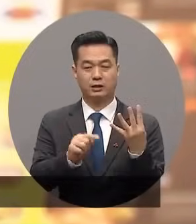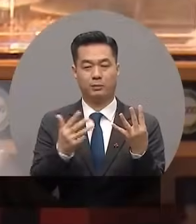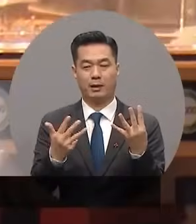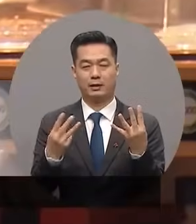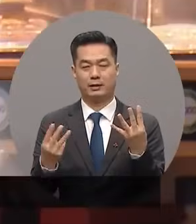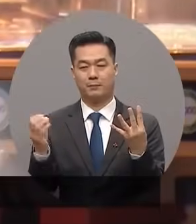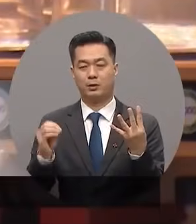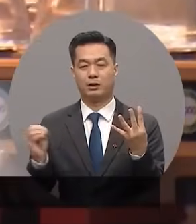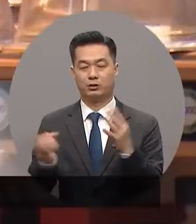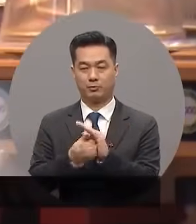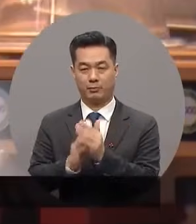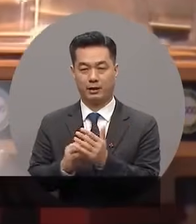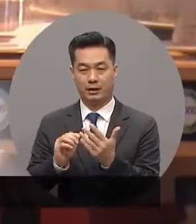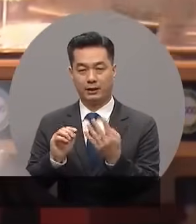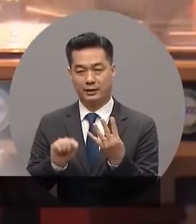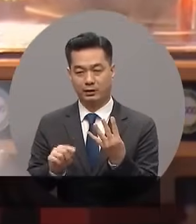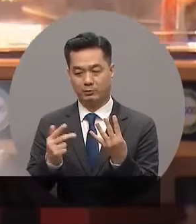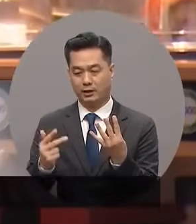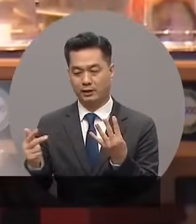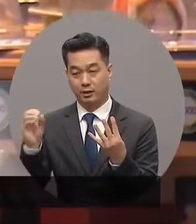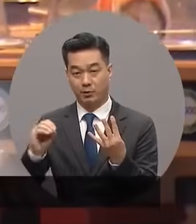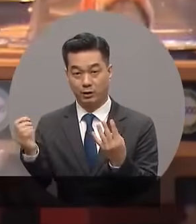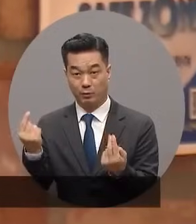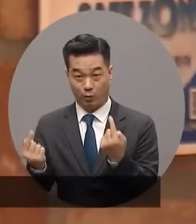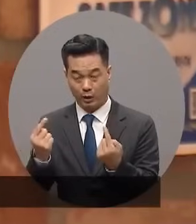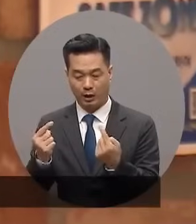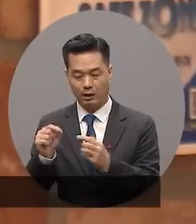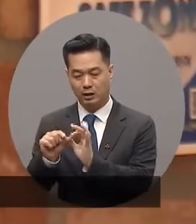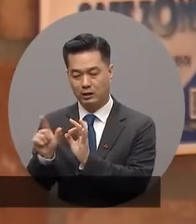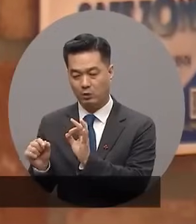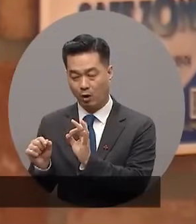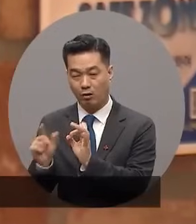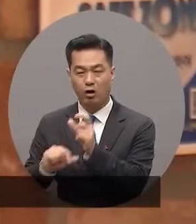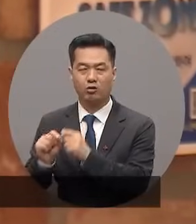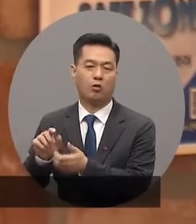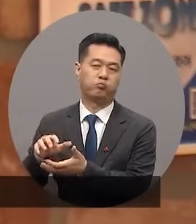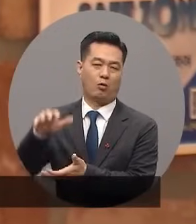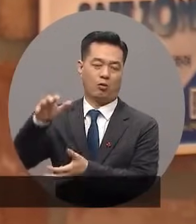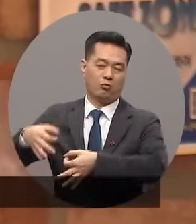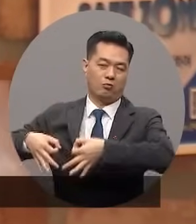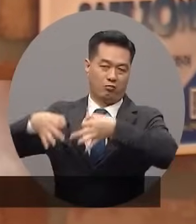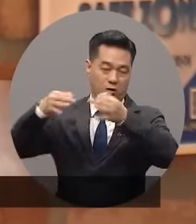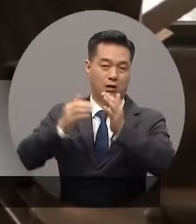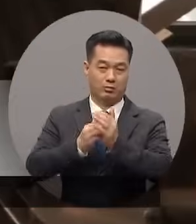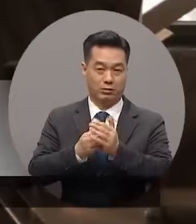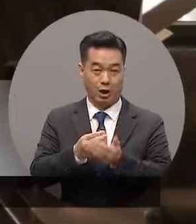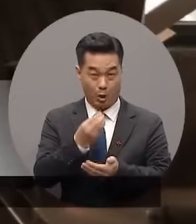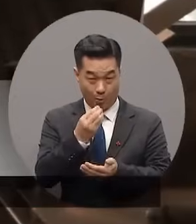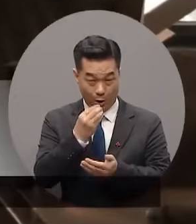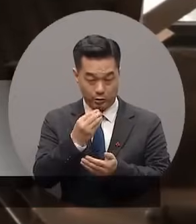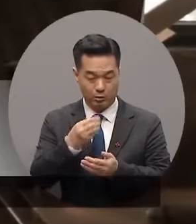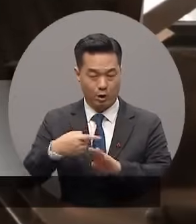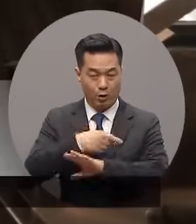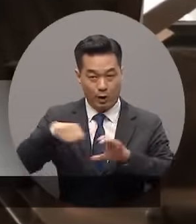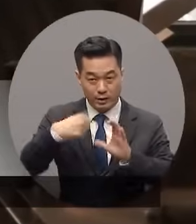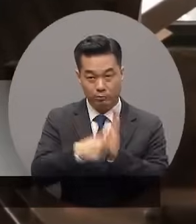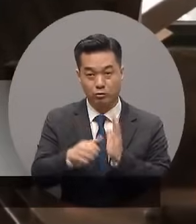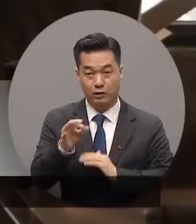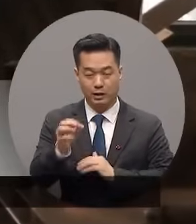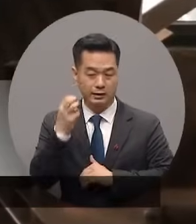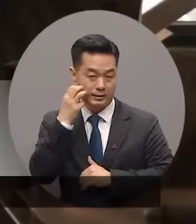4.83%로 4.77%였던 10월보다 올랐습니다. 이로써 대표적인 먹거리 지표인 외식 물가는